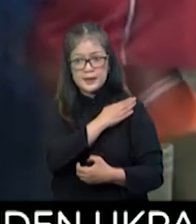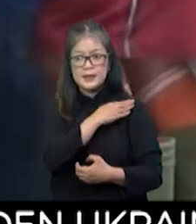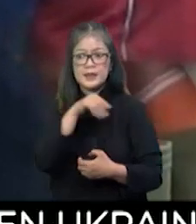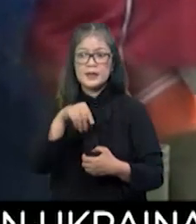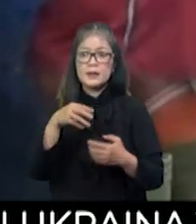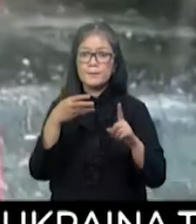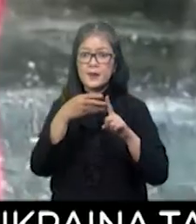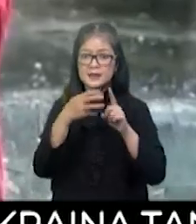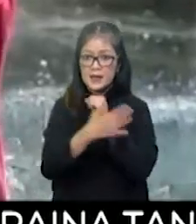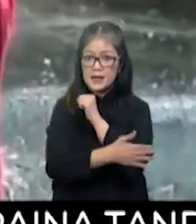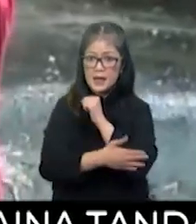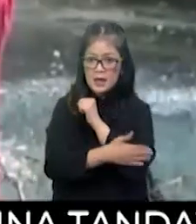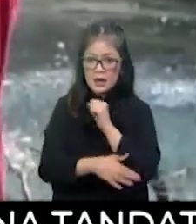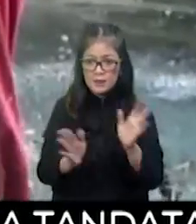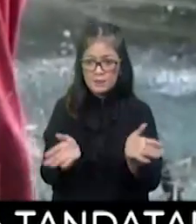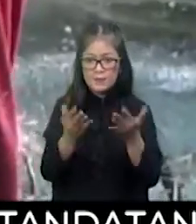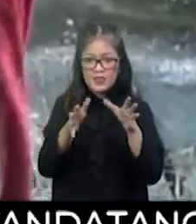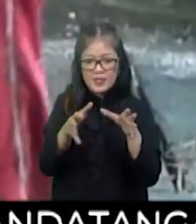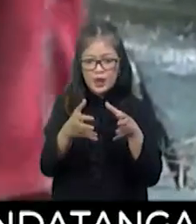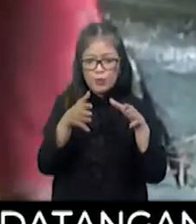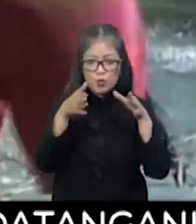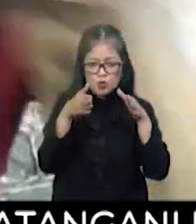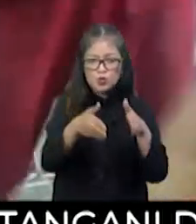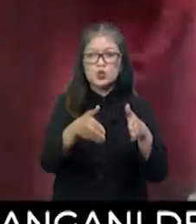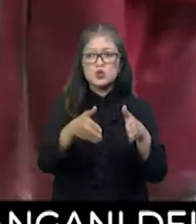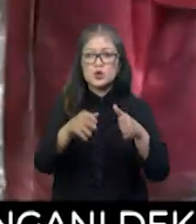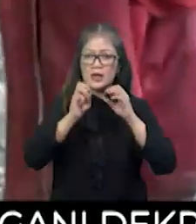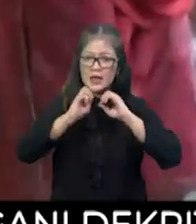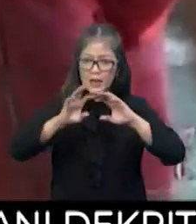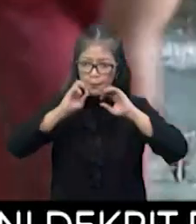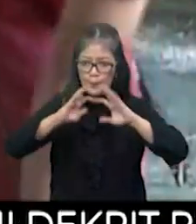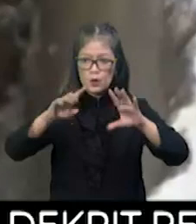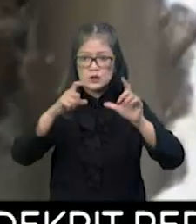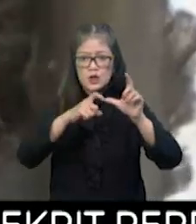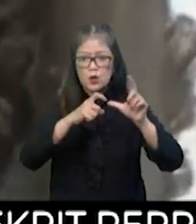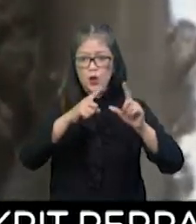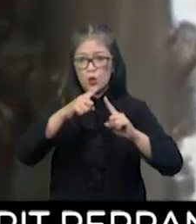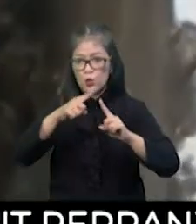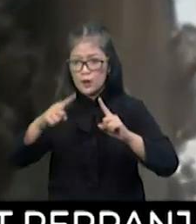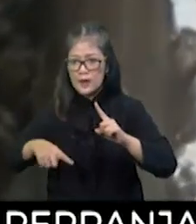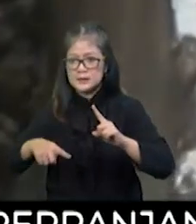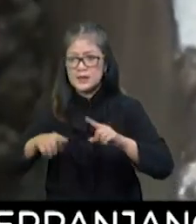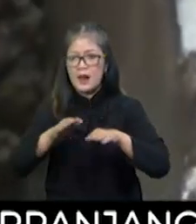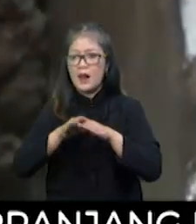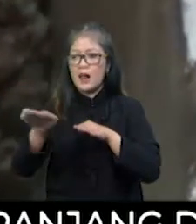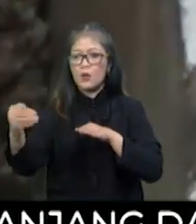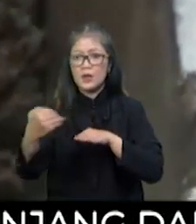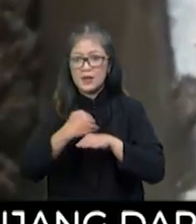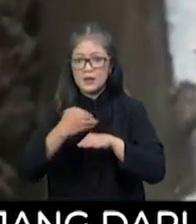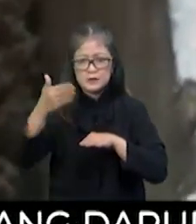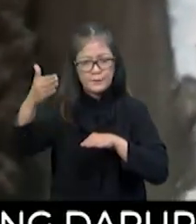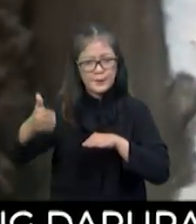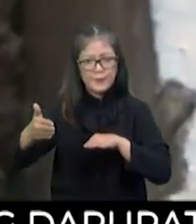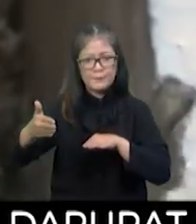PMK. PLH Bupati mengimbau Satgas memperketat lalu lintas ternak dan menggalakkan karantina serta isolasi